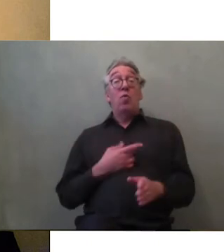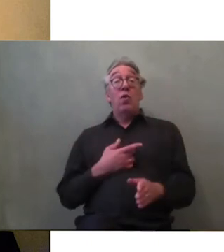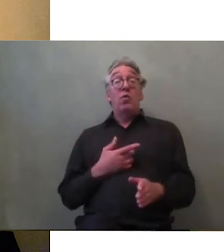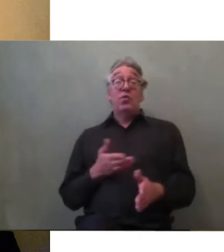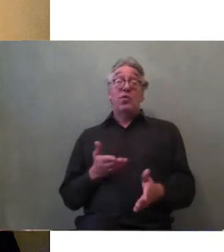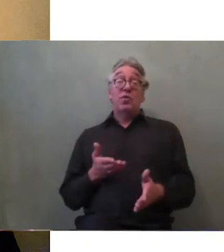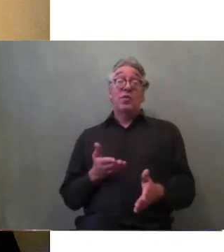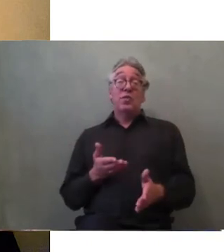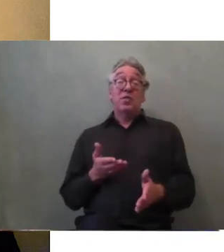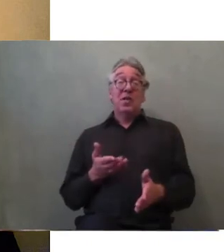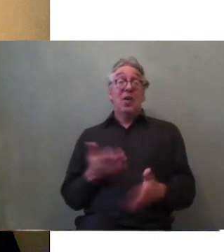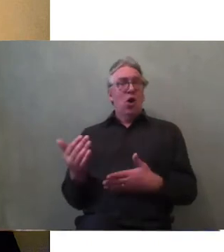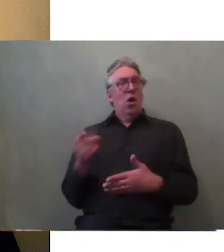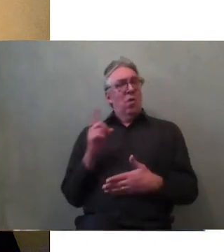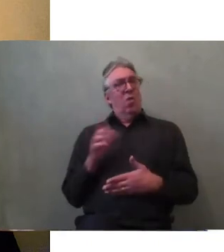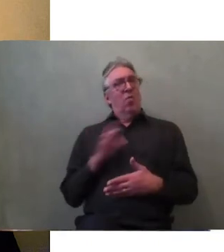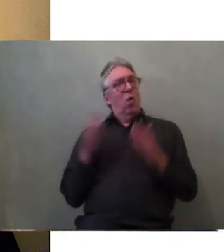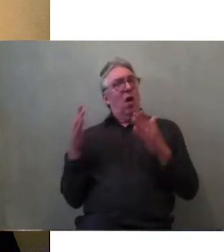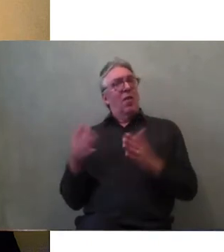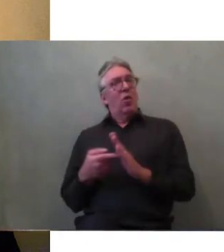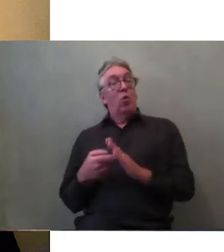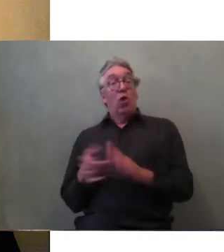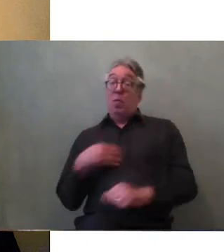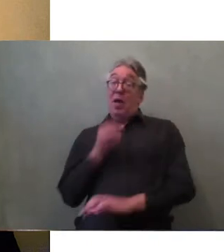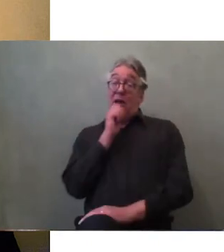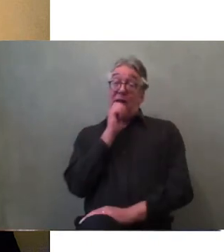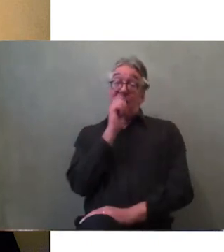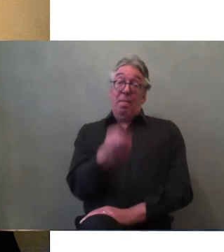verdient dus ook de aandacht. Mijn tip zou zijn